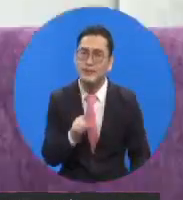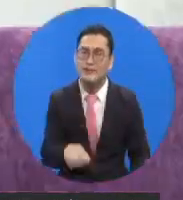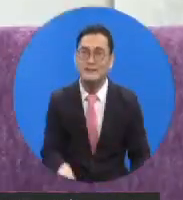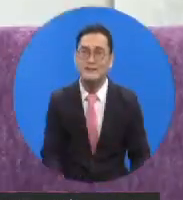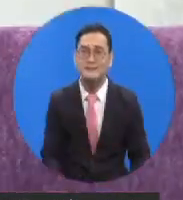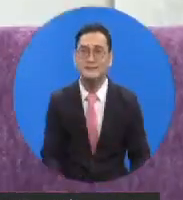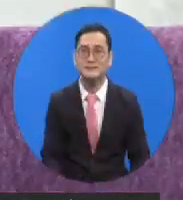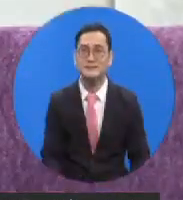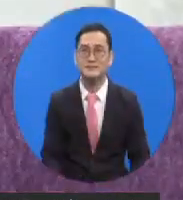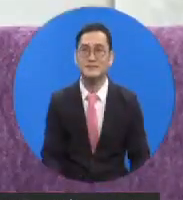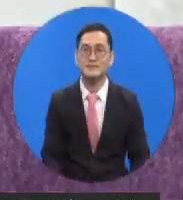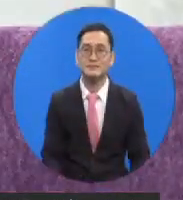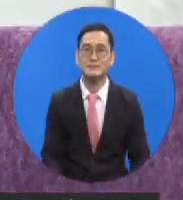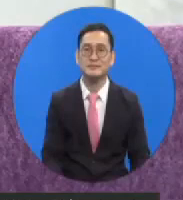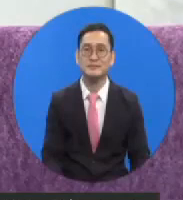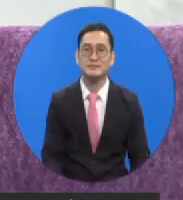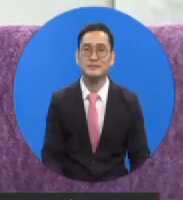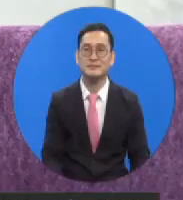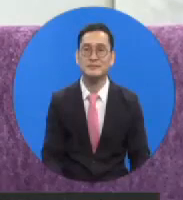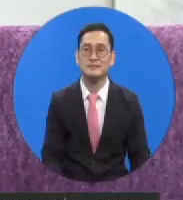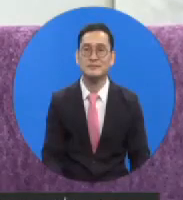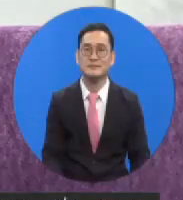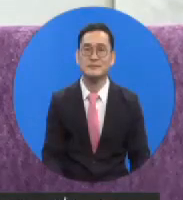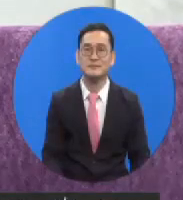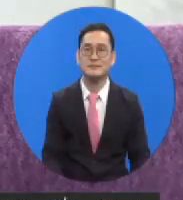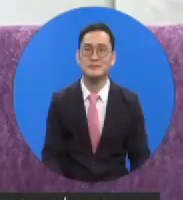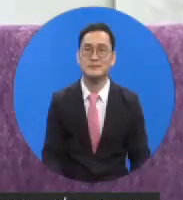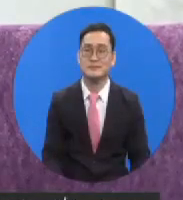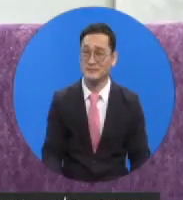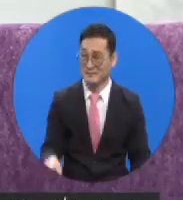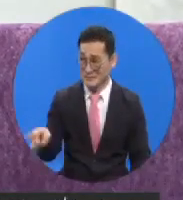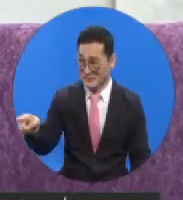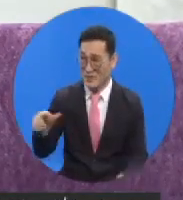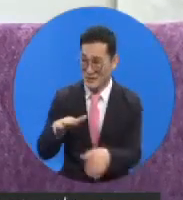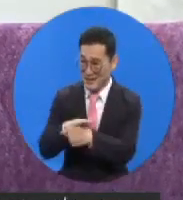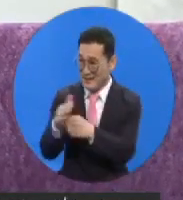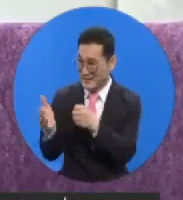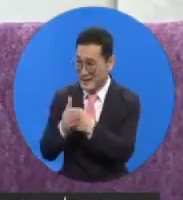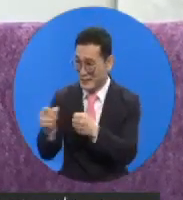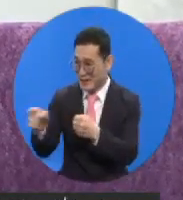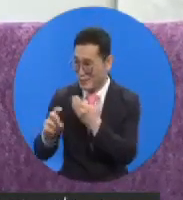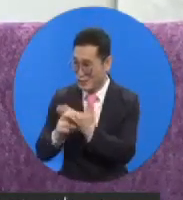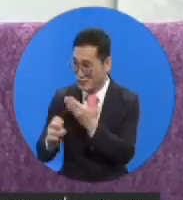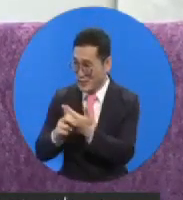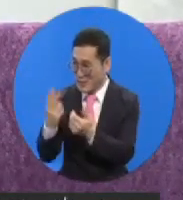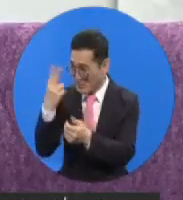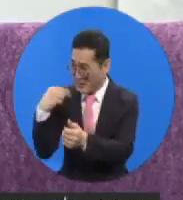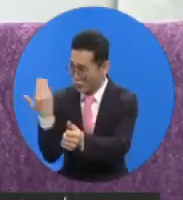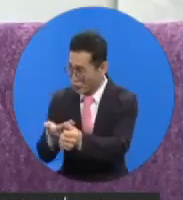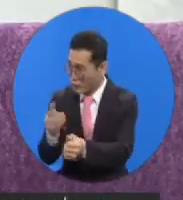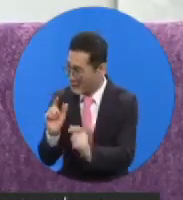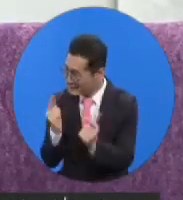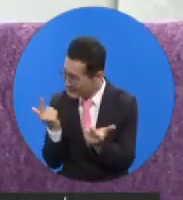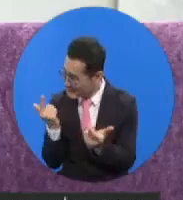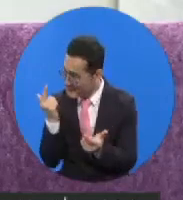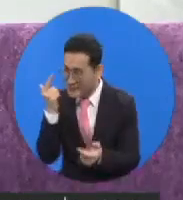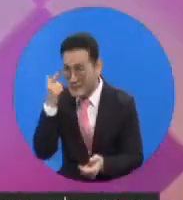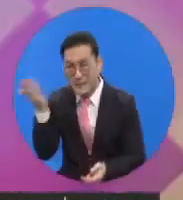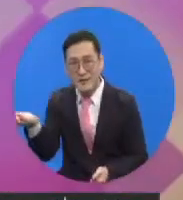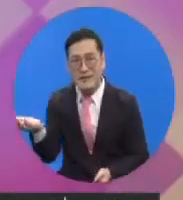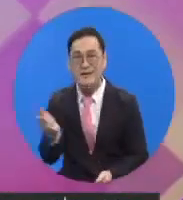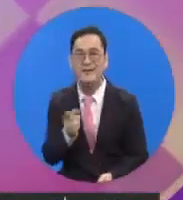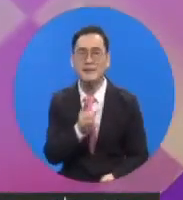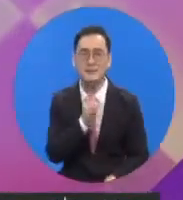그러니까 나는 공은과 사를 지키는 사람인데 너는 못 지키는 거 아니냐 그런 이야기겠죠. 그렇군요.